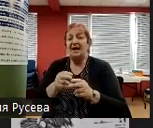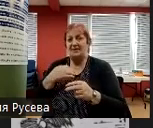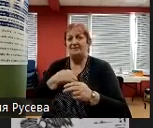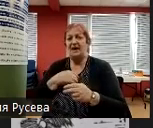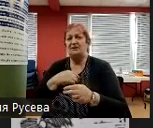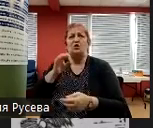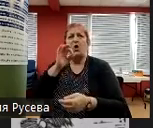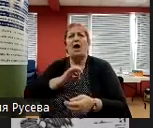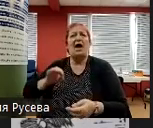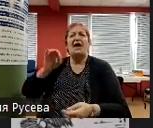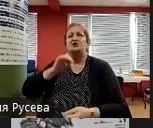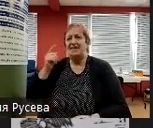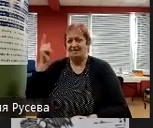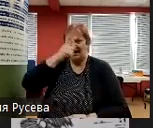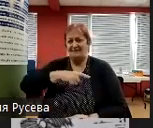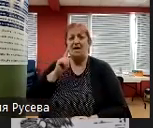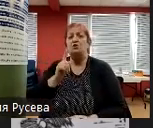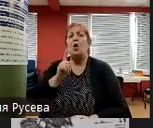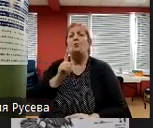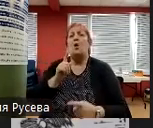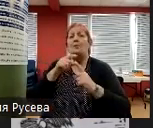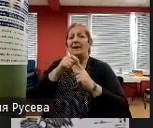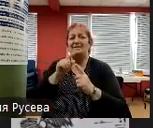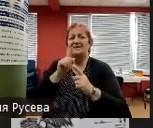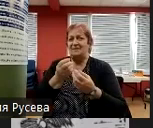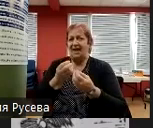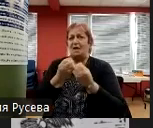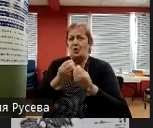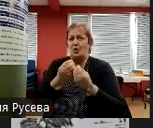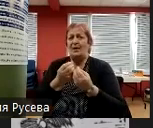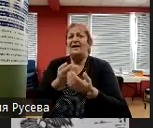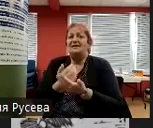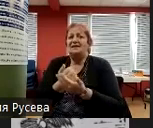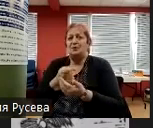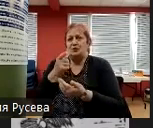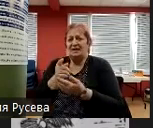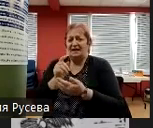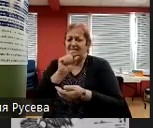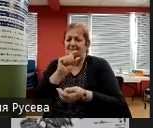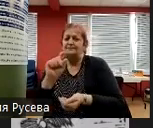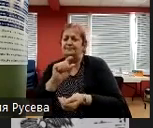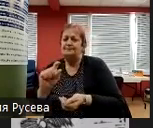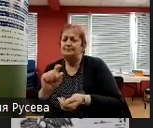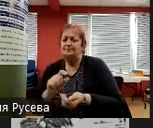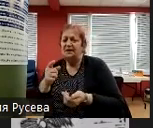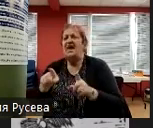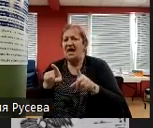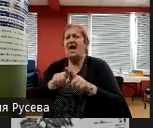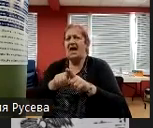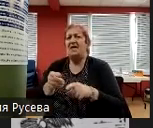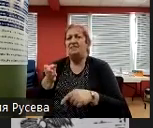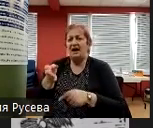ежедневие. Но по принцип не е добре да се използват такива абревиатури и такива